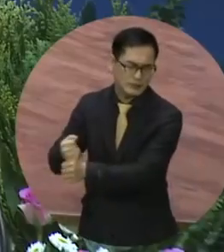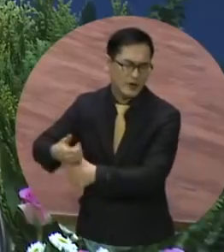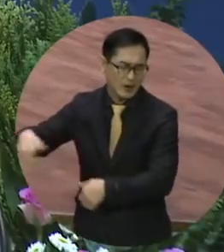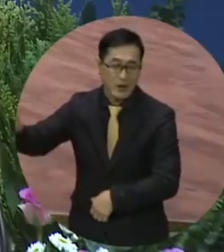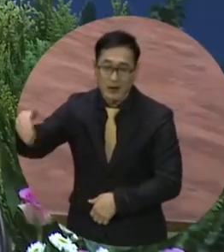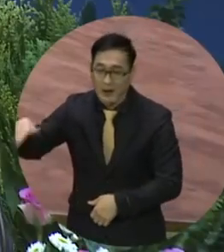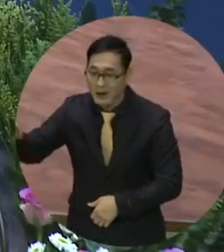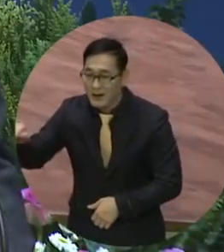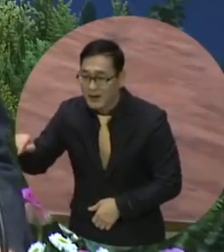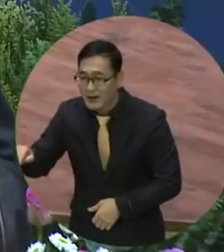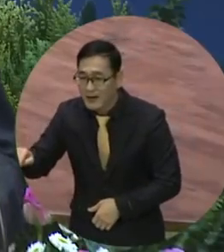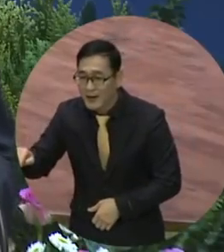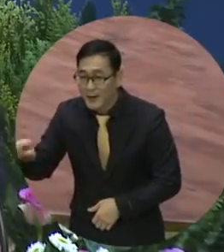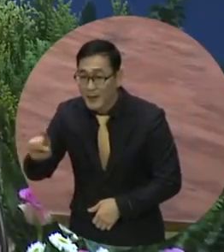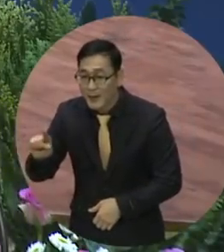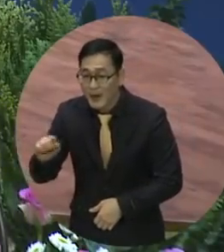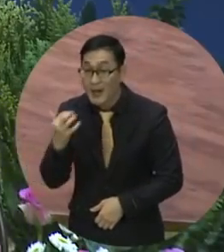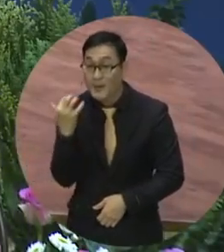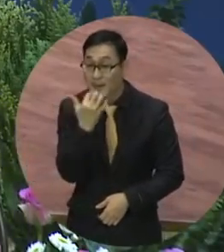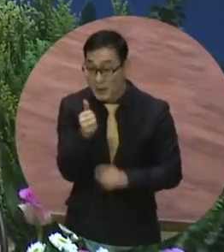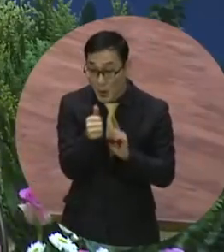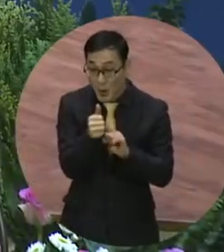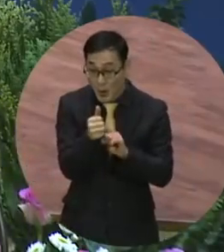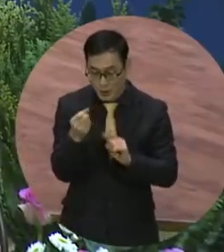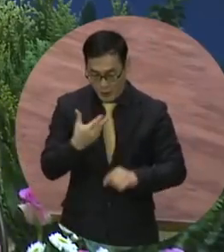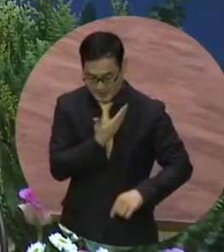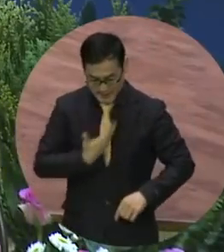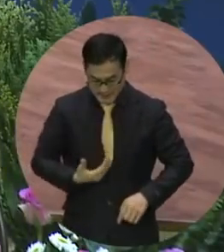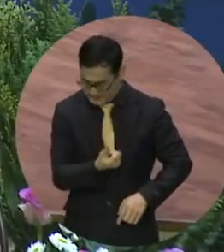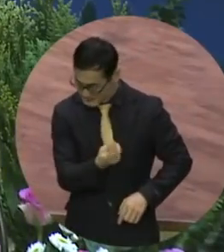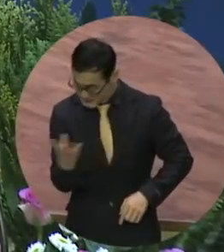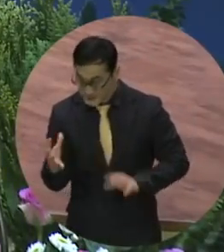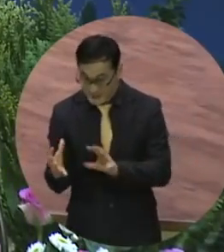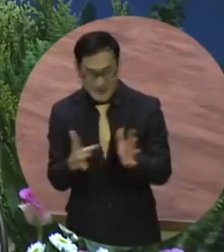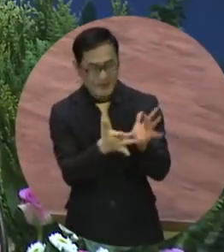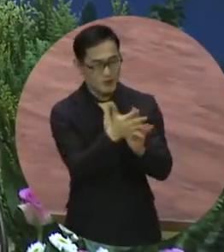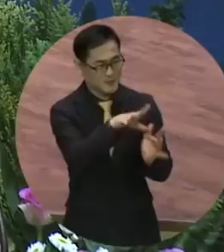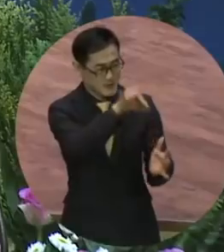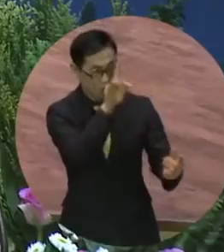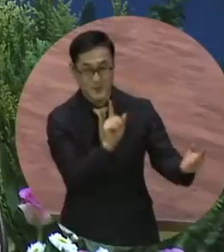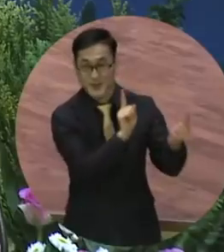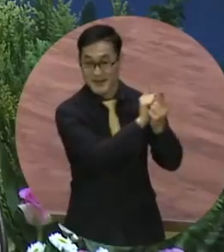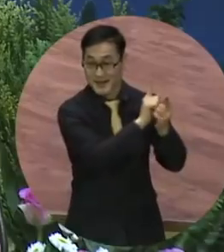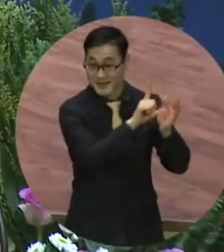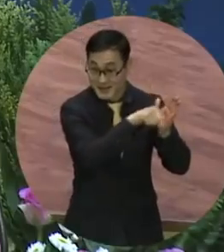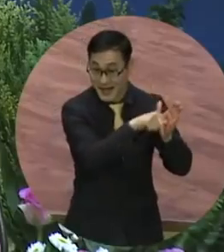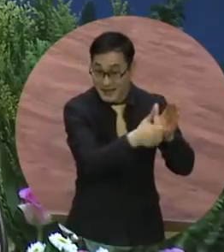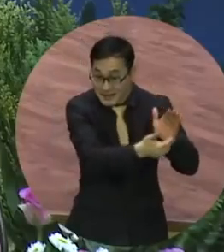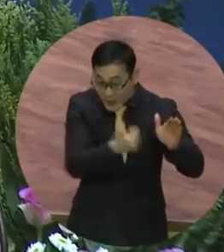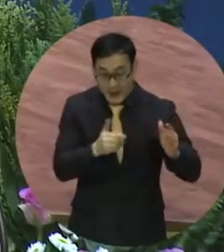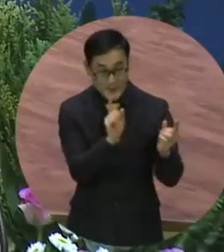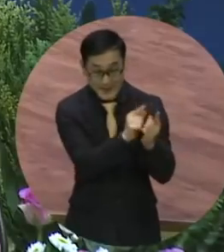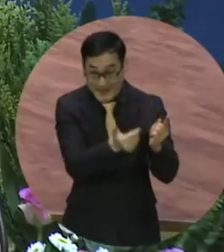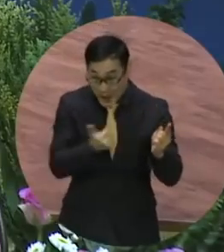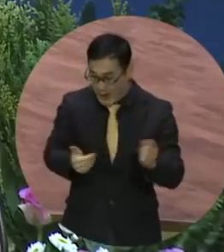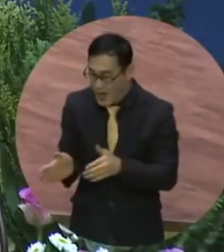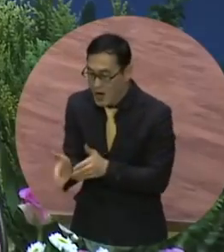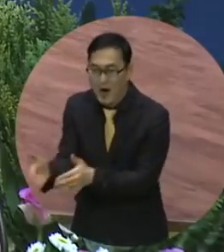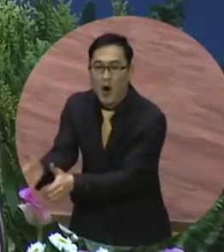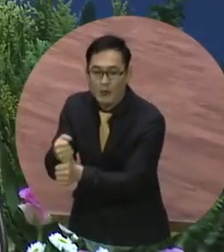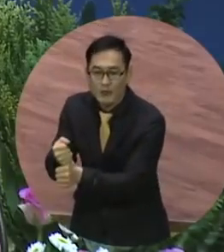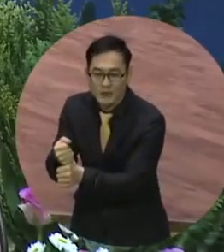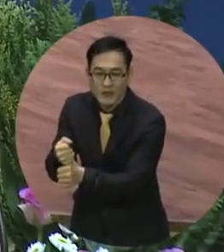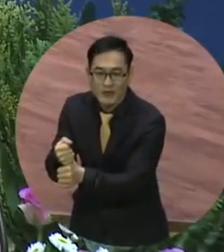가노라. 자 베드로와 제자들이 예수님을 처음 만났을 때 그들은 어부였습니다.